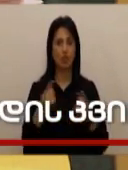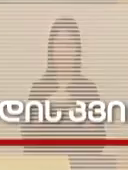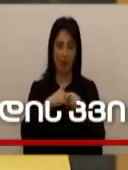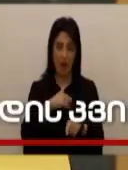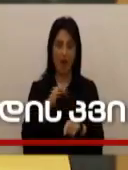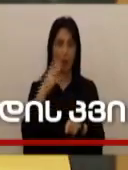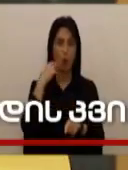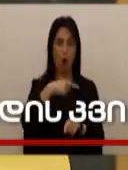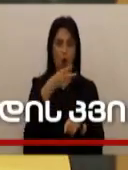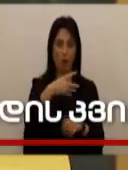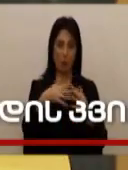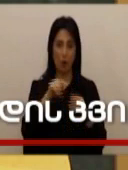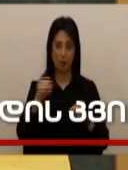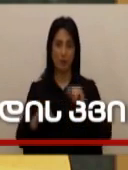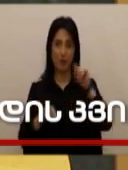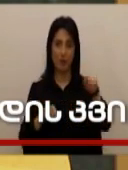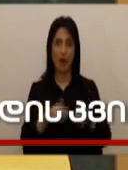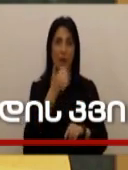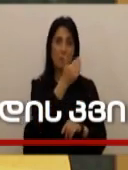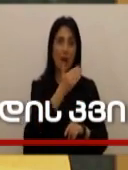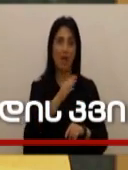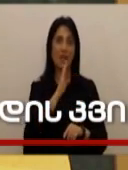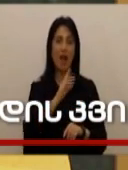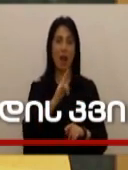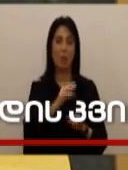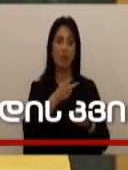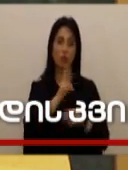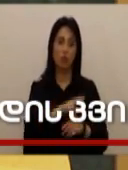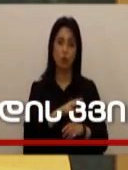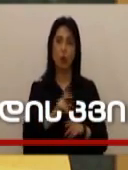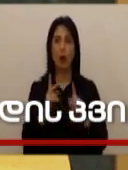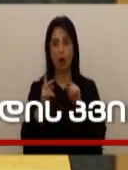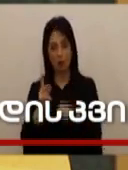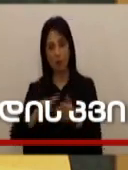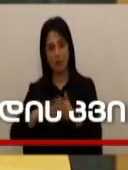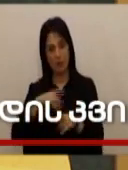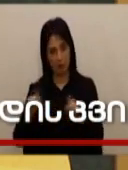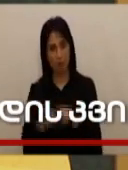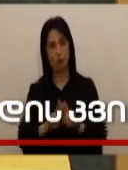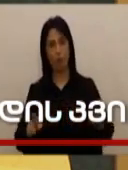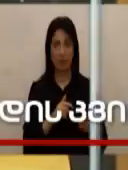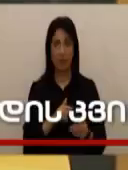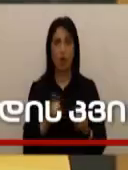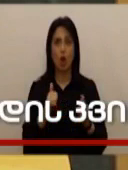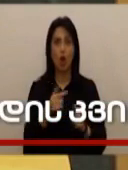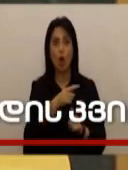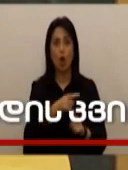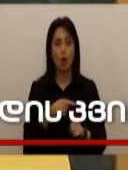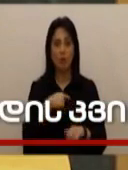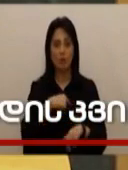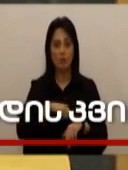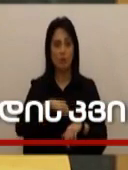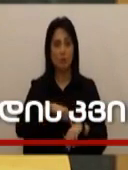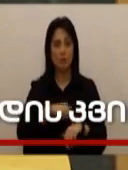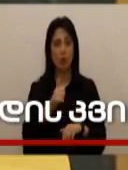გამოვიდა თქვა რომ არამხოლოდ მათი ქალები და ბავშვები უნდა იღუპებოდნენ, არამედ მეორე ფრონტი უნდა იყოს საქართველოში. Da, Moldovași, rugur argi și debat,